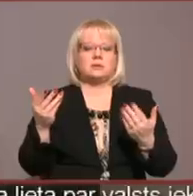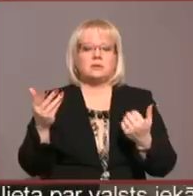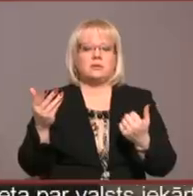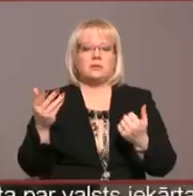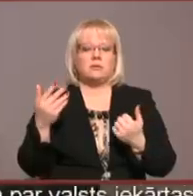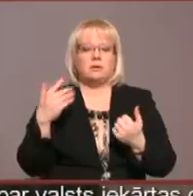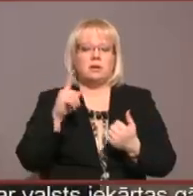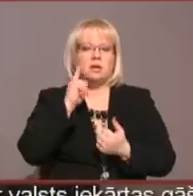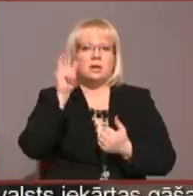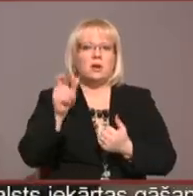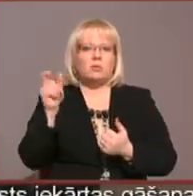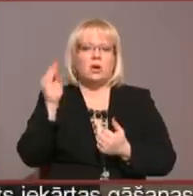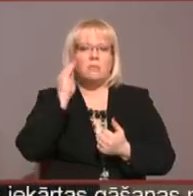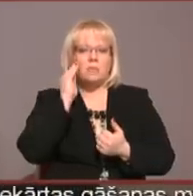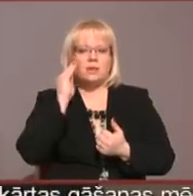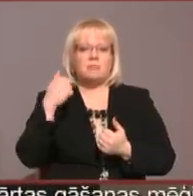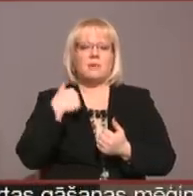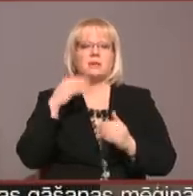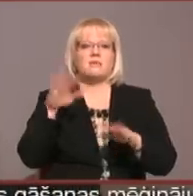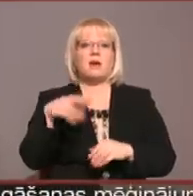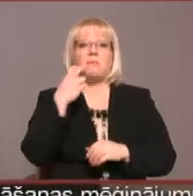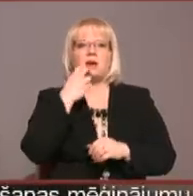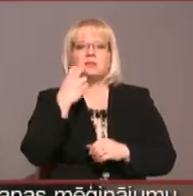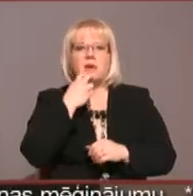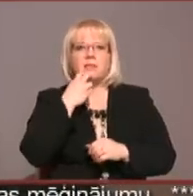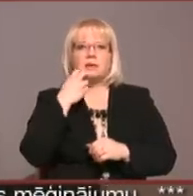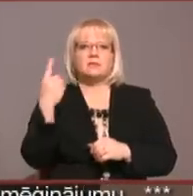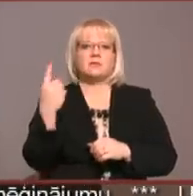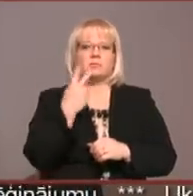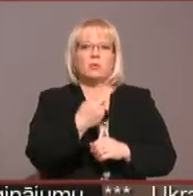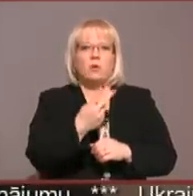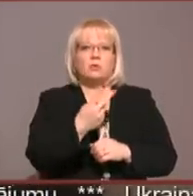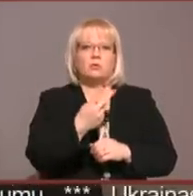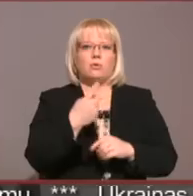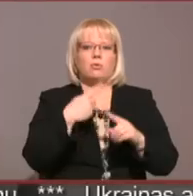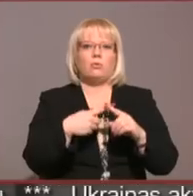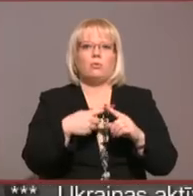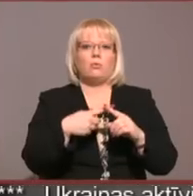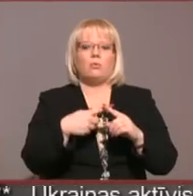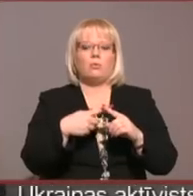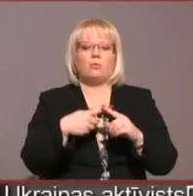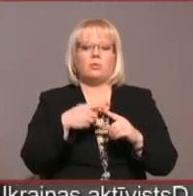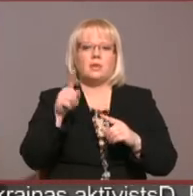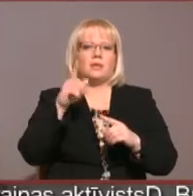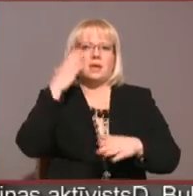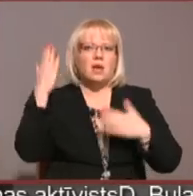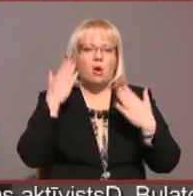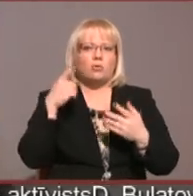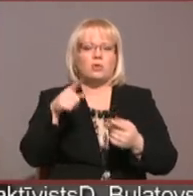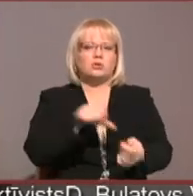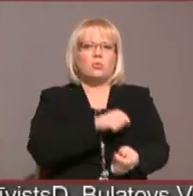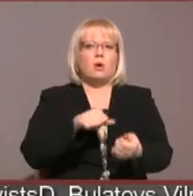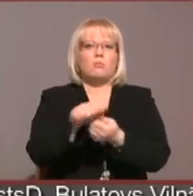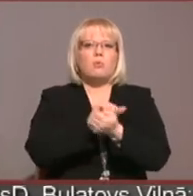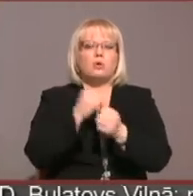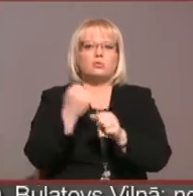kā jaunieši min, mēs varam pasmieties viens par otru, jā, jo tas ir jautri. Lai cīnītos ar legālo narkotiku postu,